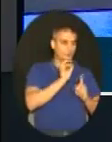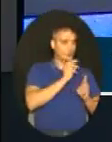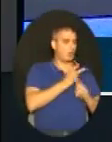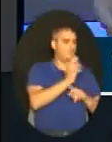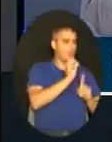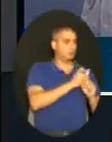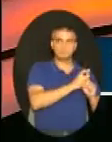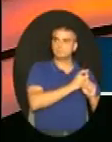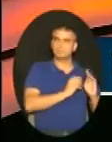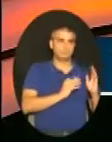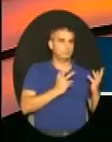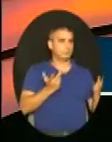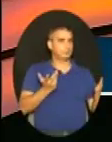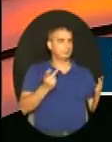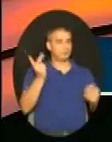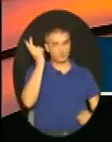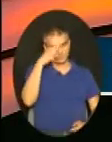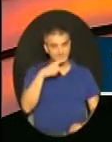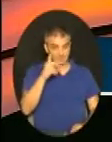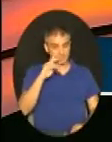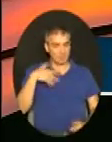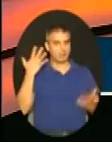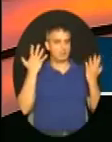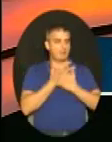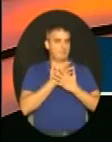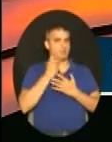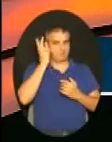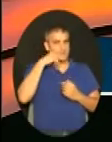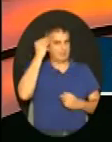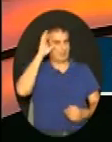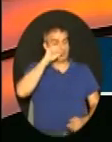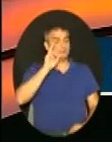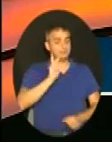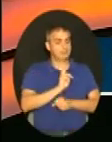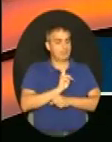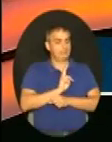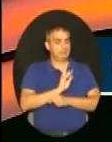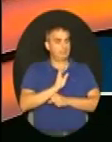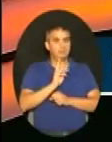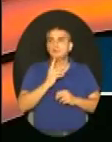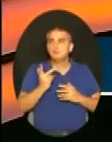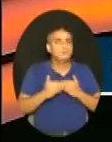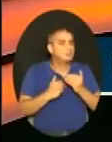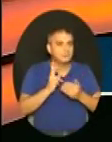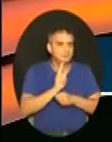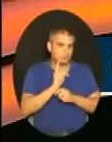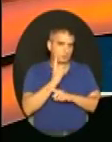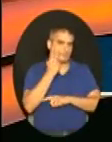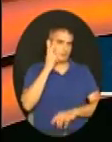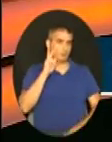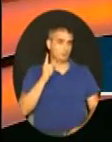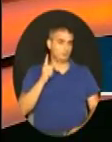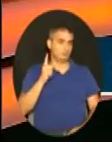החסימה, ופתאום, לכן הוא מבין שיכולות להיות הפתעות, הוא מבין את הלקח הזה שצריך להיזהר מאוד. מקדם הזהירות שלו גבוה